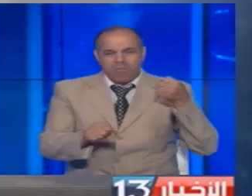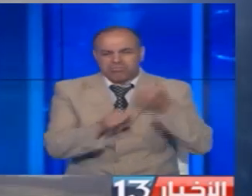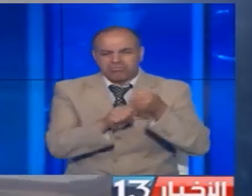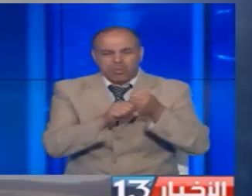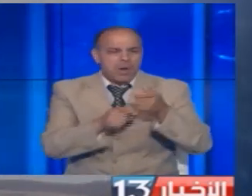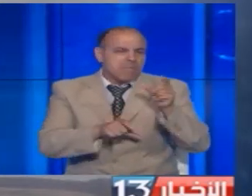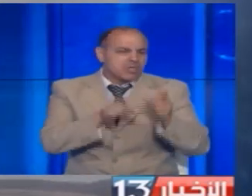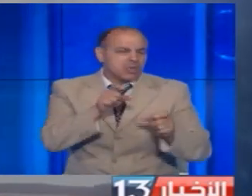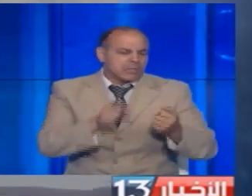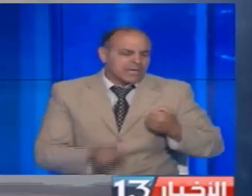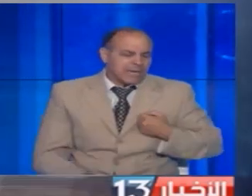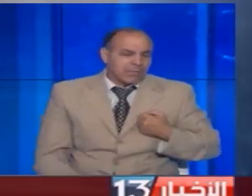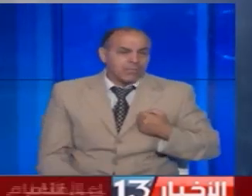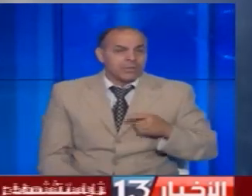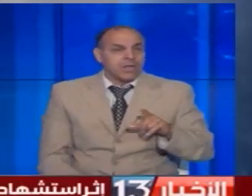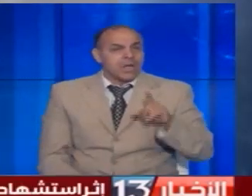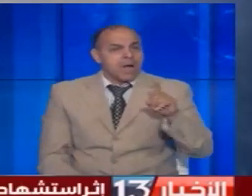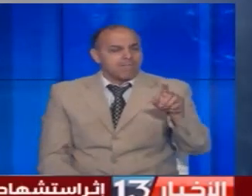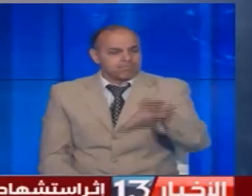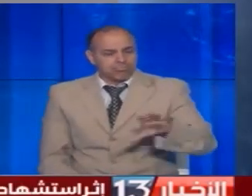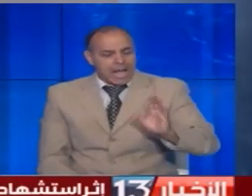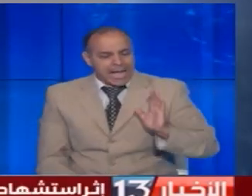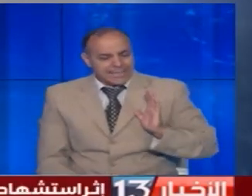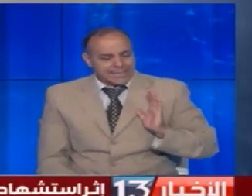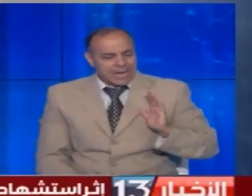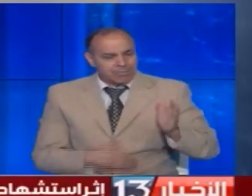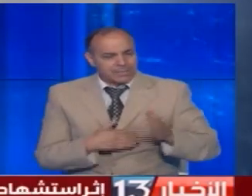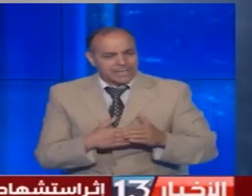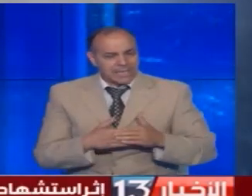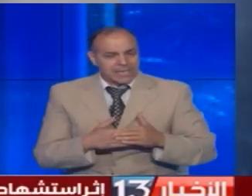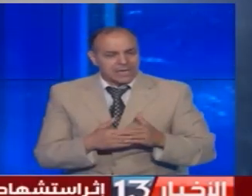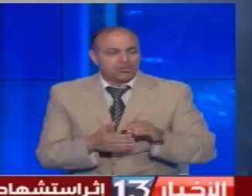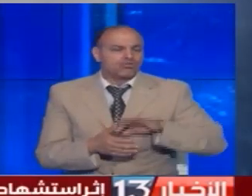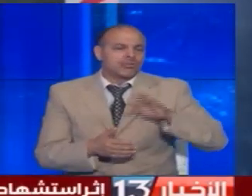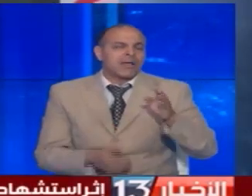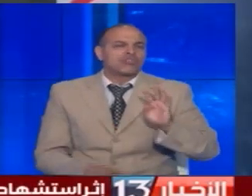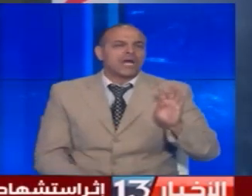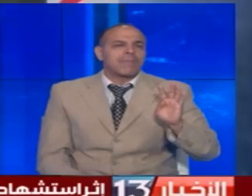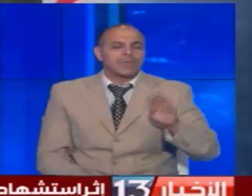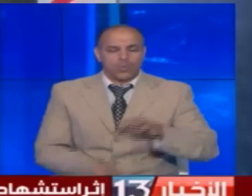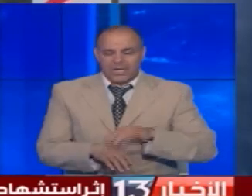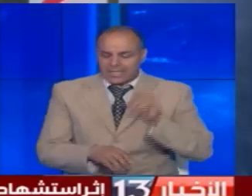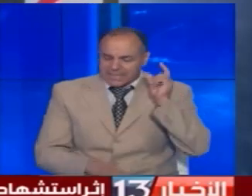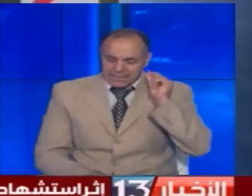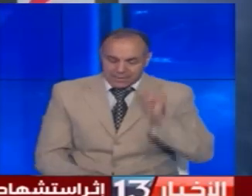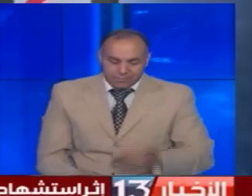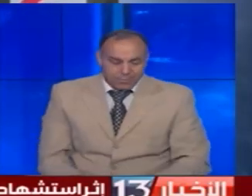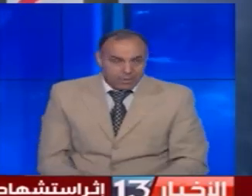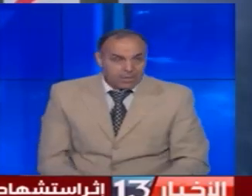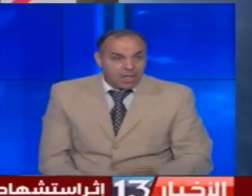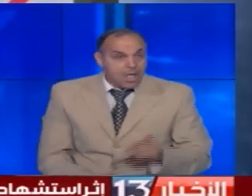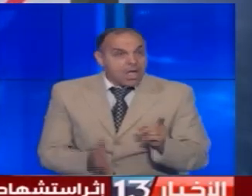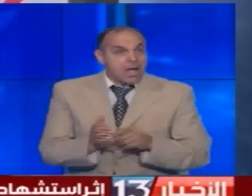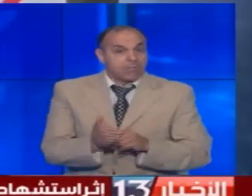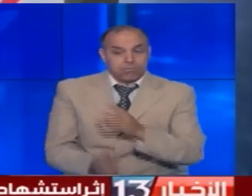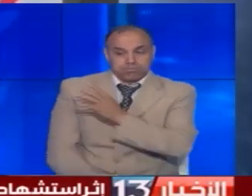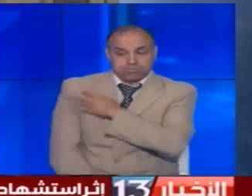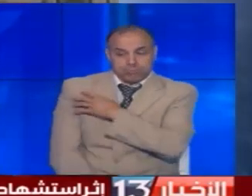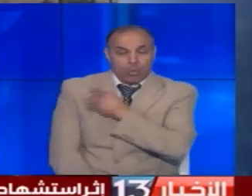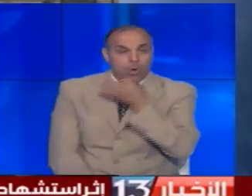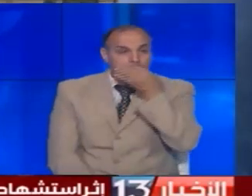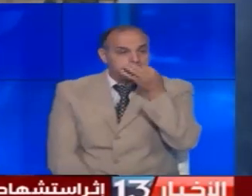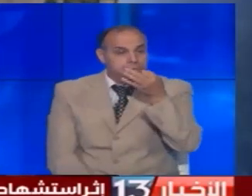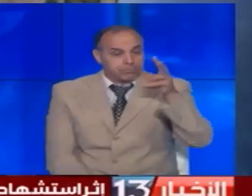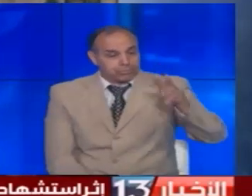قبل مجموعة إرهابية بالمنطقة العسكرية المغلقة بجبل الشعامبي من ولاية القصرين. وأكد العقيد بالحسن